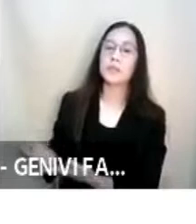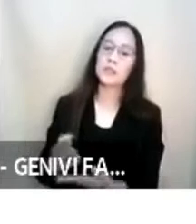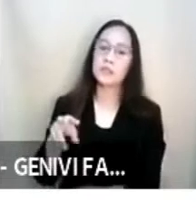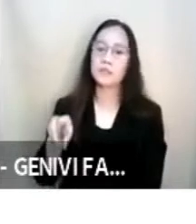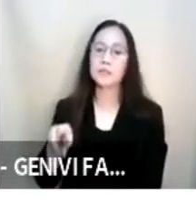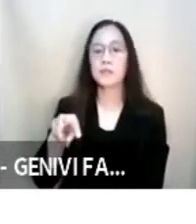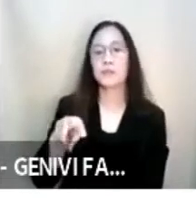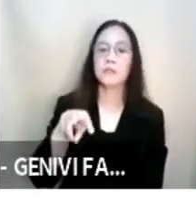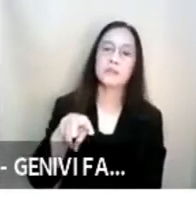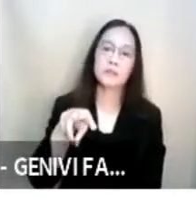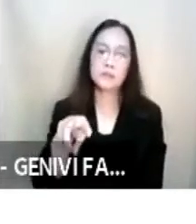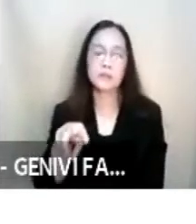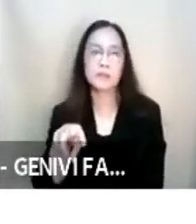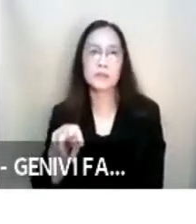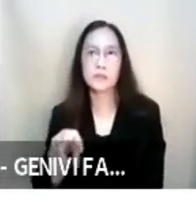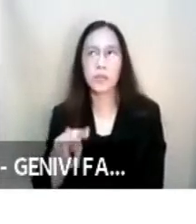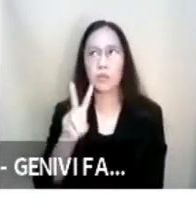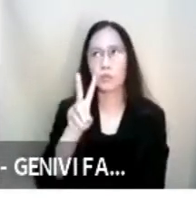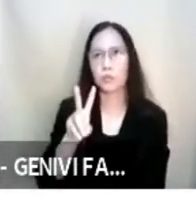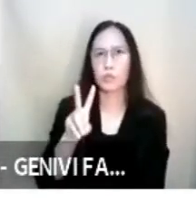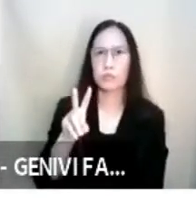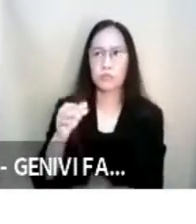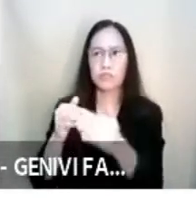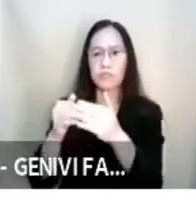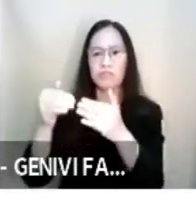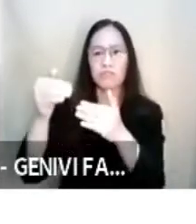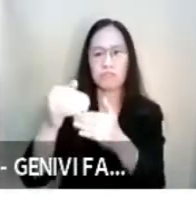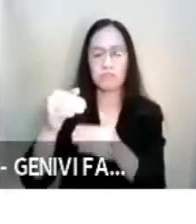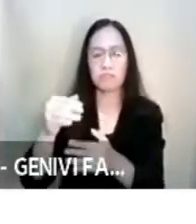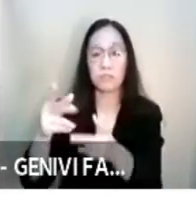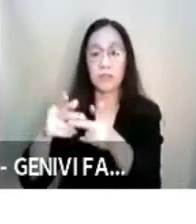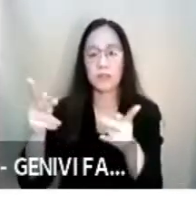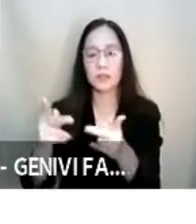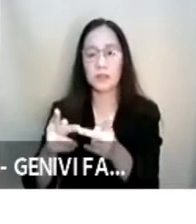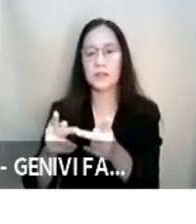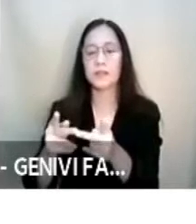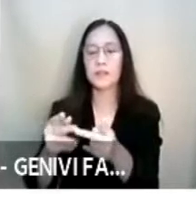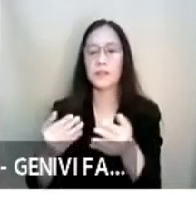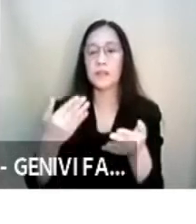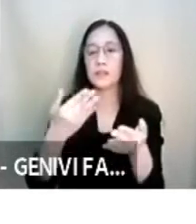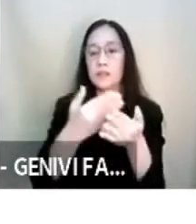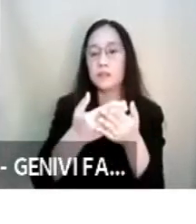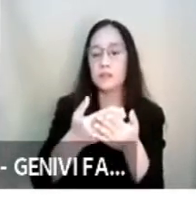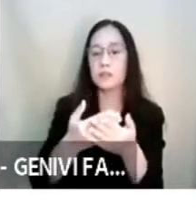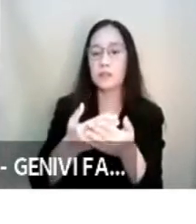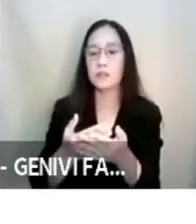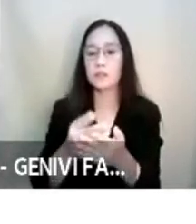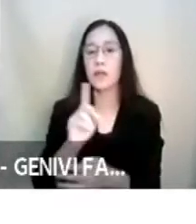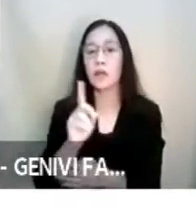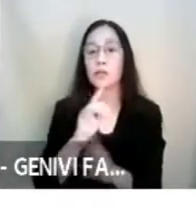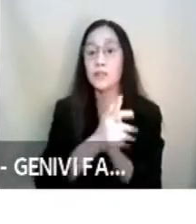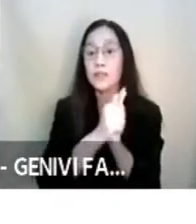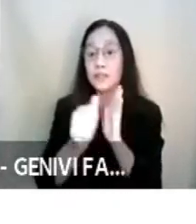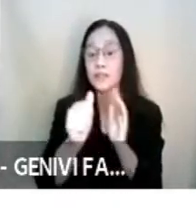towards siguro mga two or three blocks away to a grocery store. And ano yung mga skills na kasama